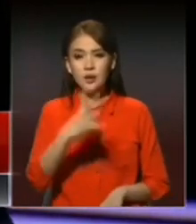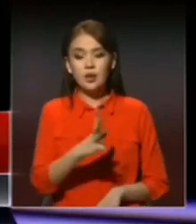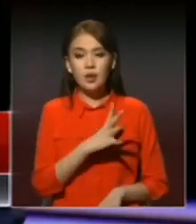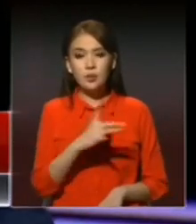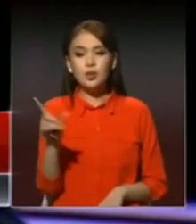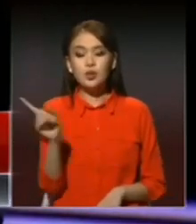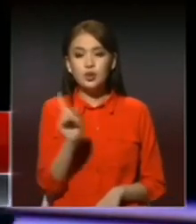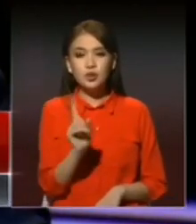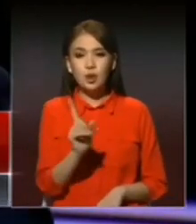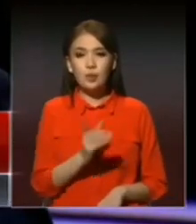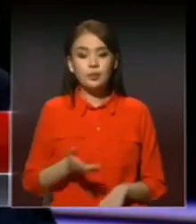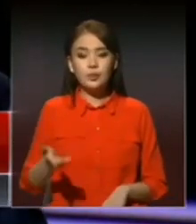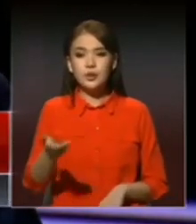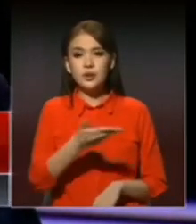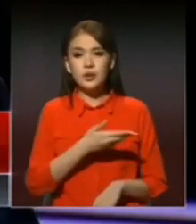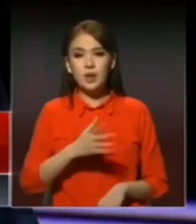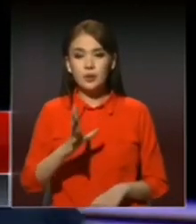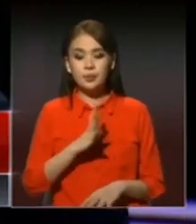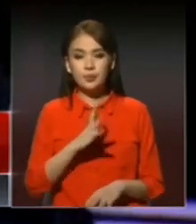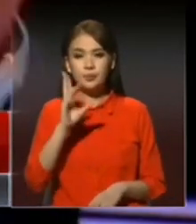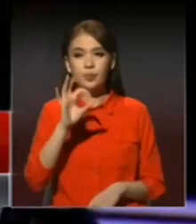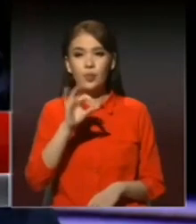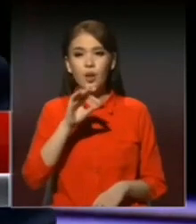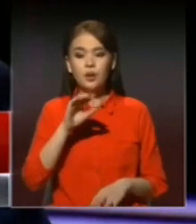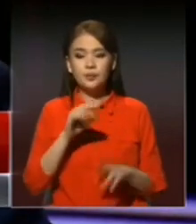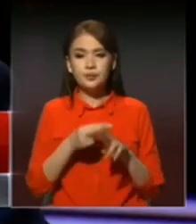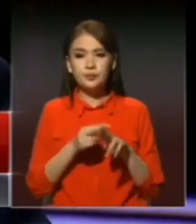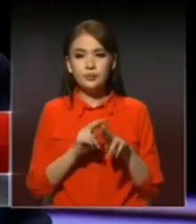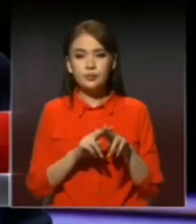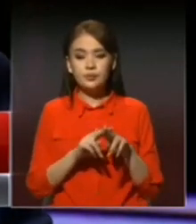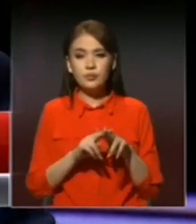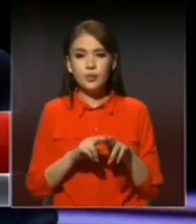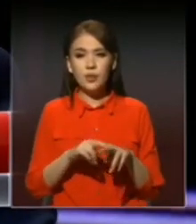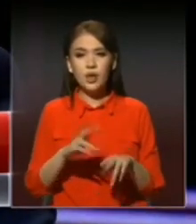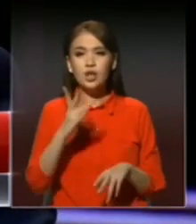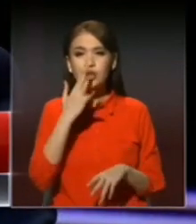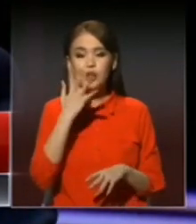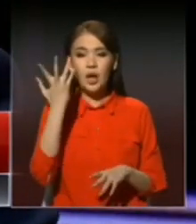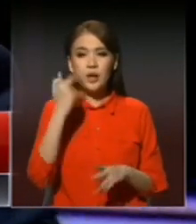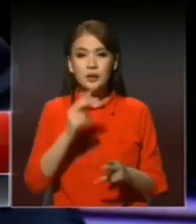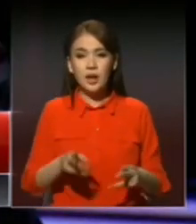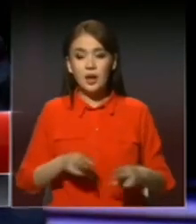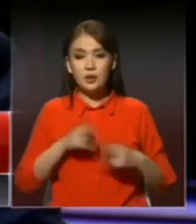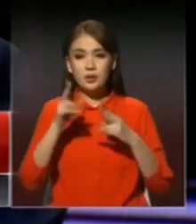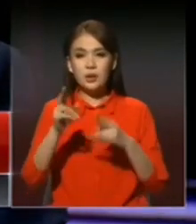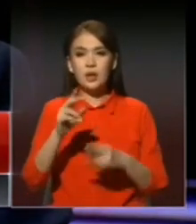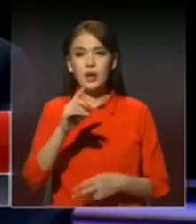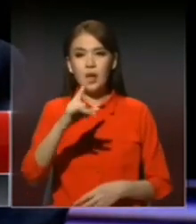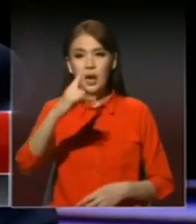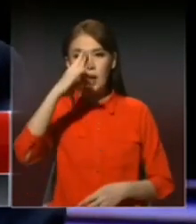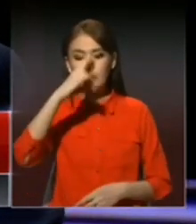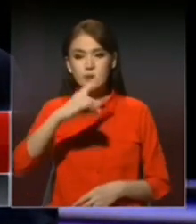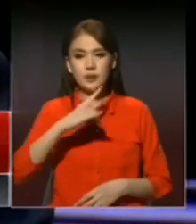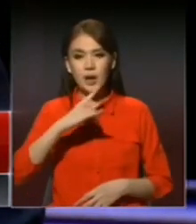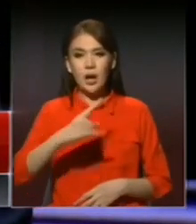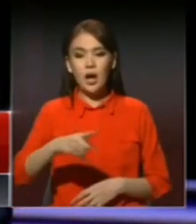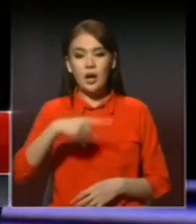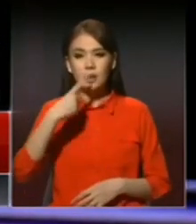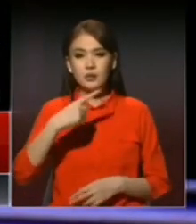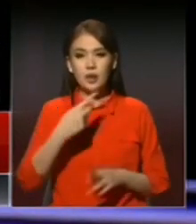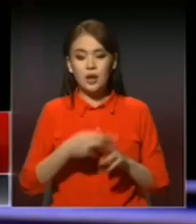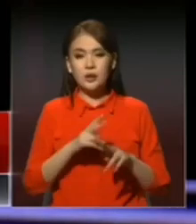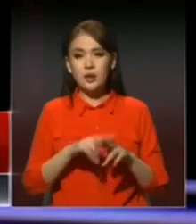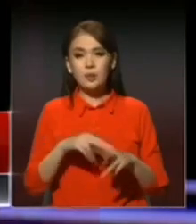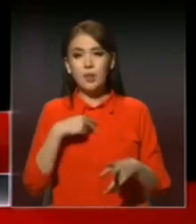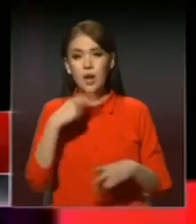жаңағыдай біздің кейбір отандастарымыз жаңағы шетелге барған кезде казаки деп айтады, жаңа қазақтар деп айтады деп. Мен сіздерге